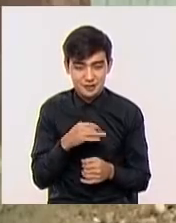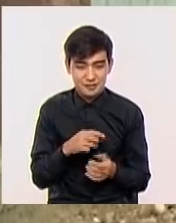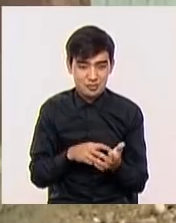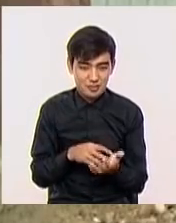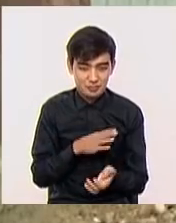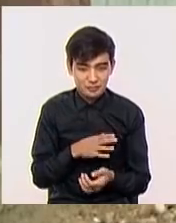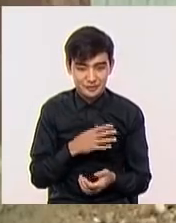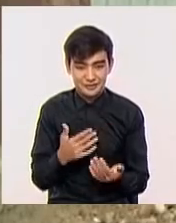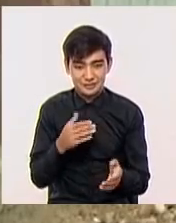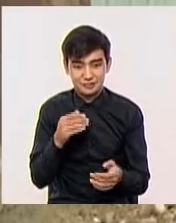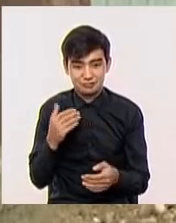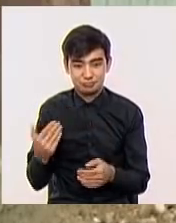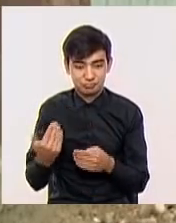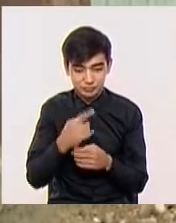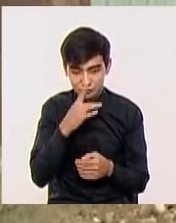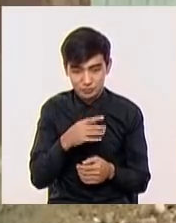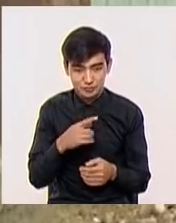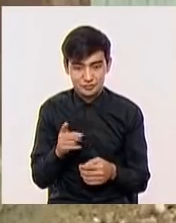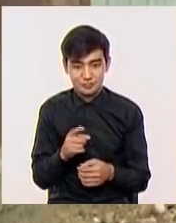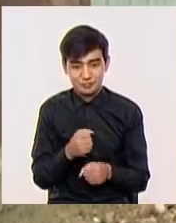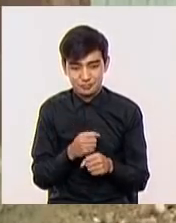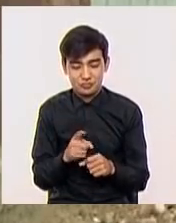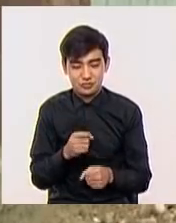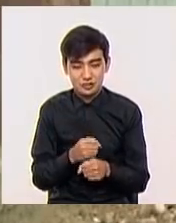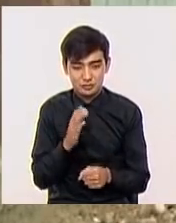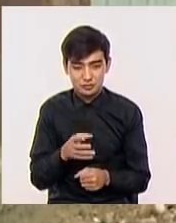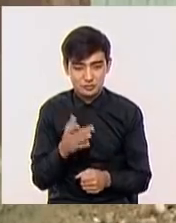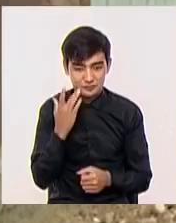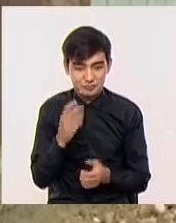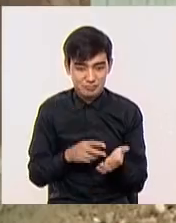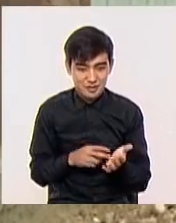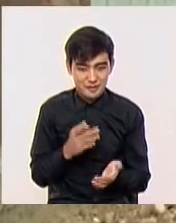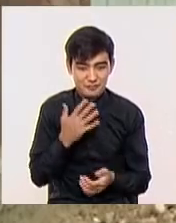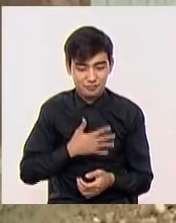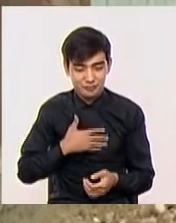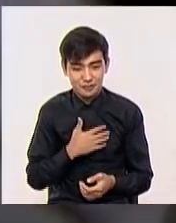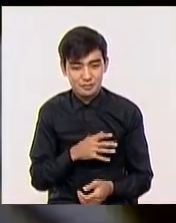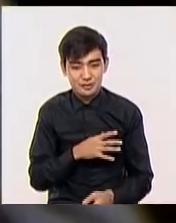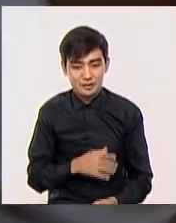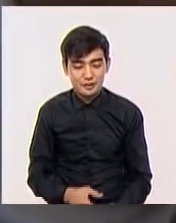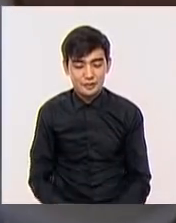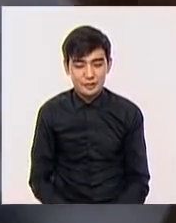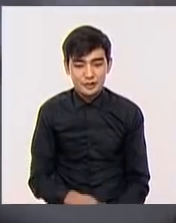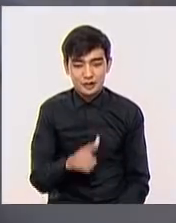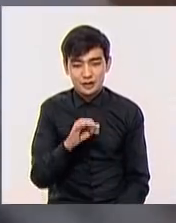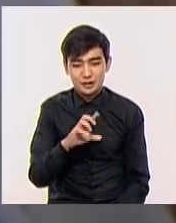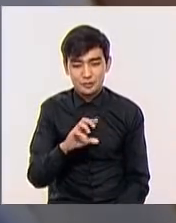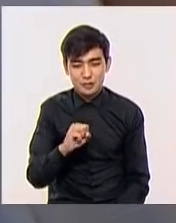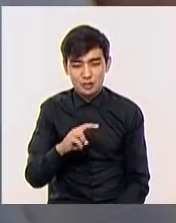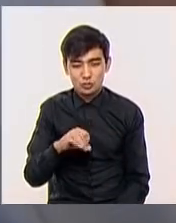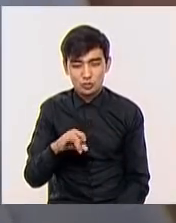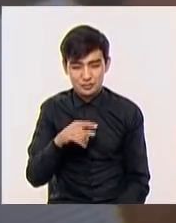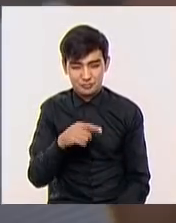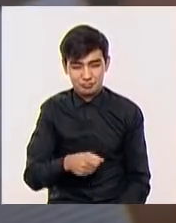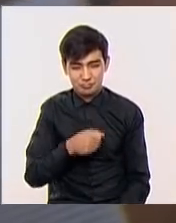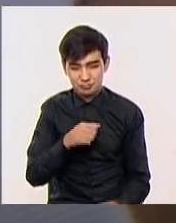енді тиіспесін бізге не қылмасын деп, солай істеп тұрады, енді қорқынышты өздері де. Ибадулланың балалық шағы сол жақты